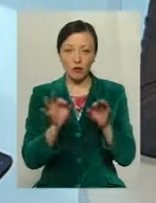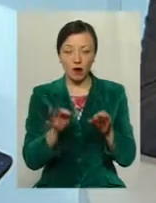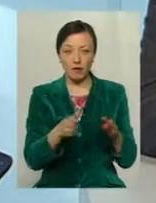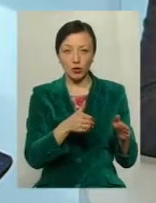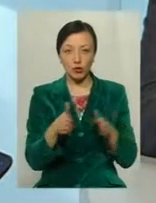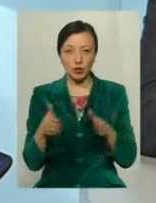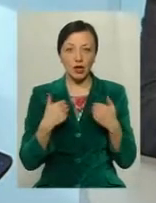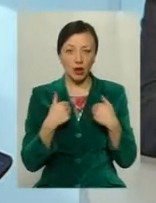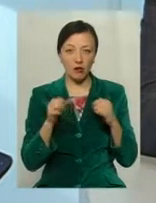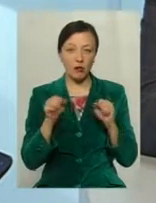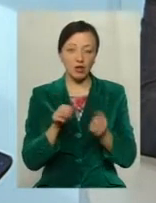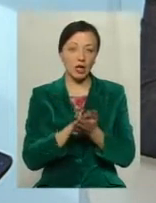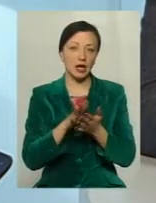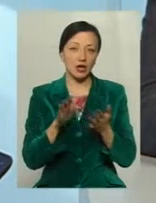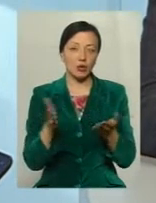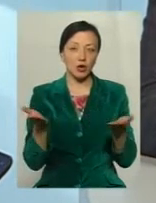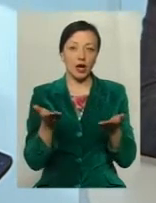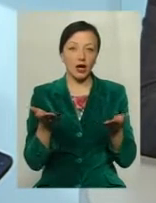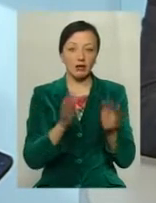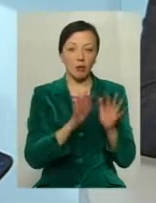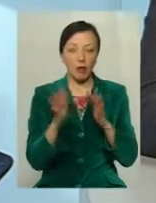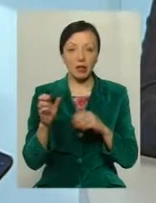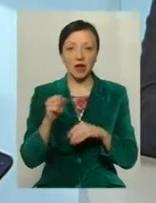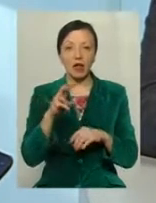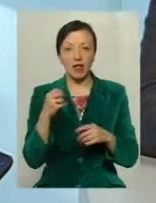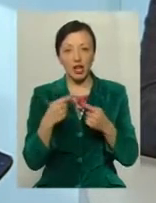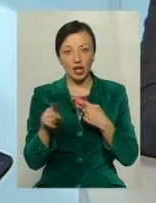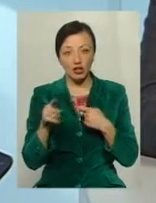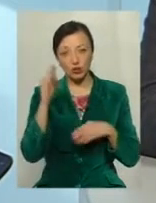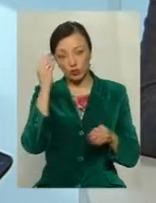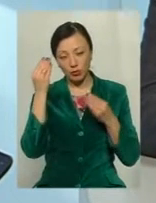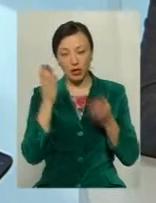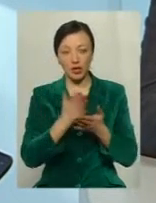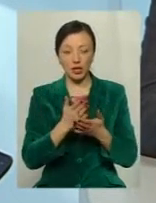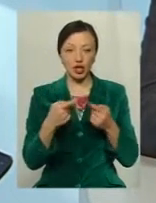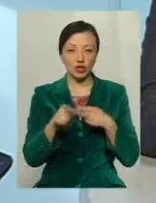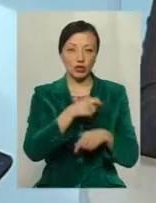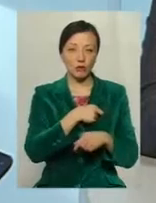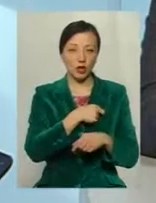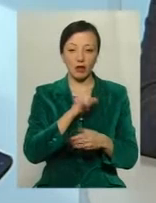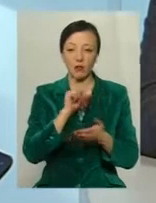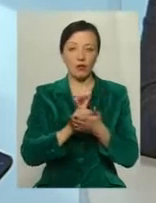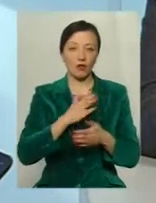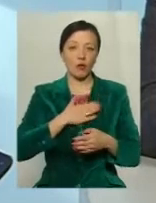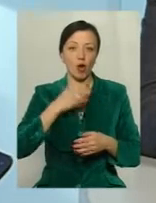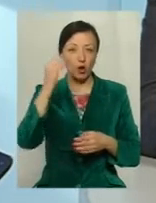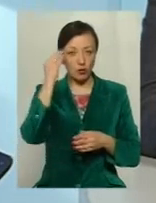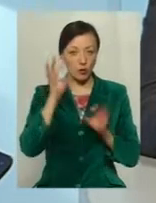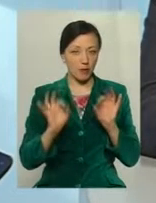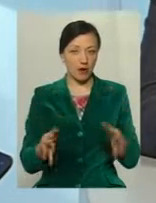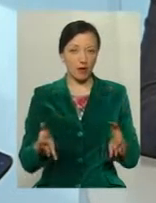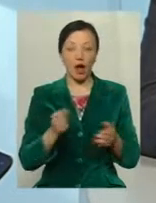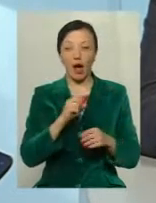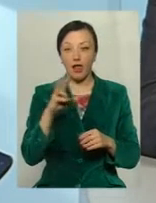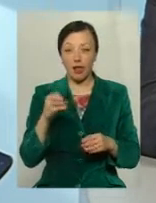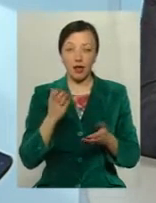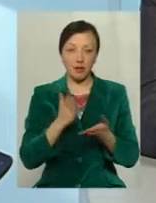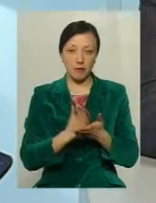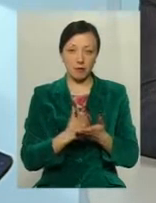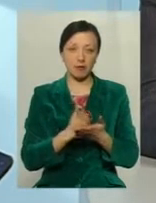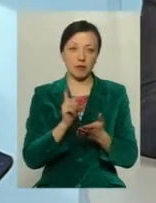голови обласної державної адміністрації чи керівника департаменту фінансів, я хочу сказати, що в нас надзвичайно кваліфікований керівник департаменту фінансів і бюджет